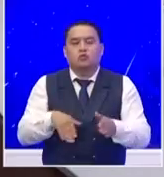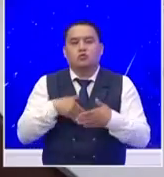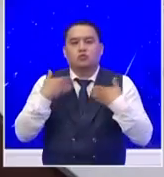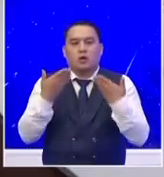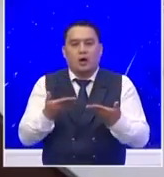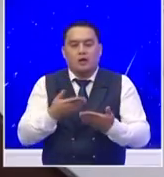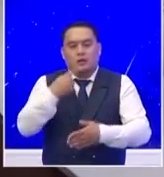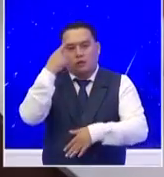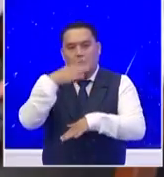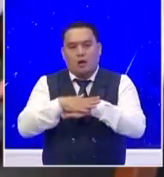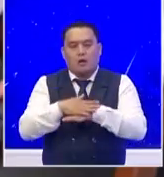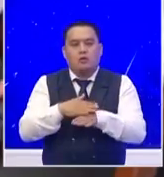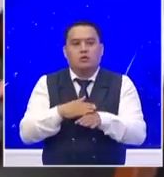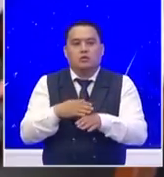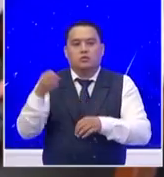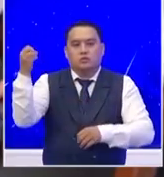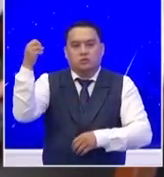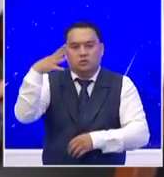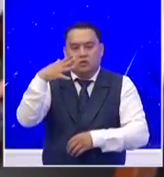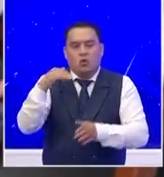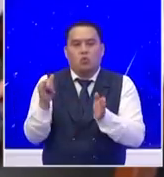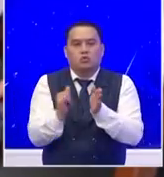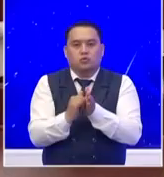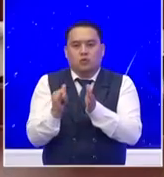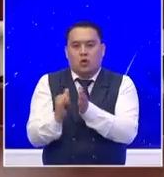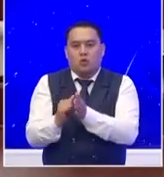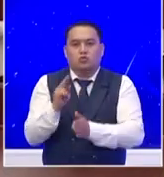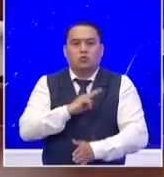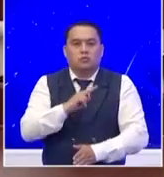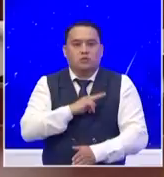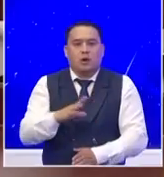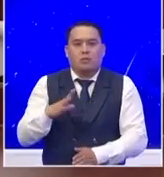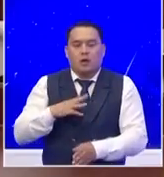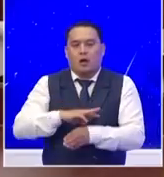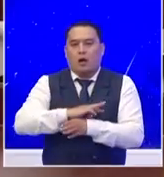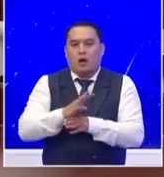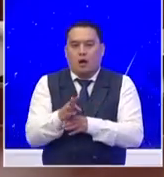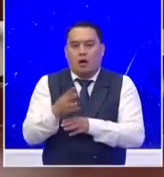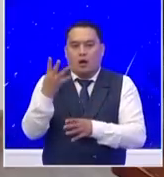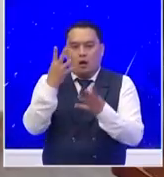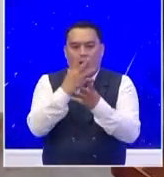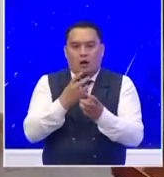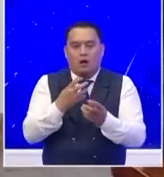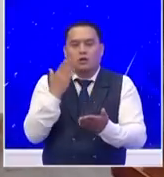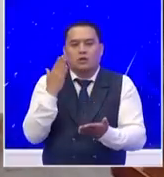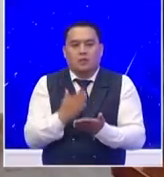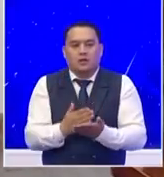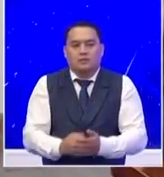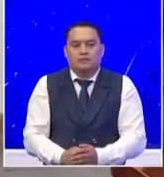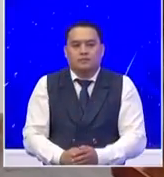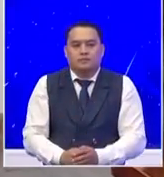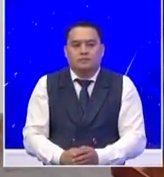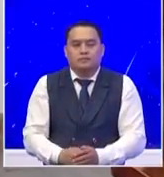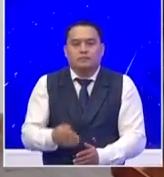орталығы көшелерін толыққанды жарықтандыру. Шонжыда бұл жұмыстар жүрген, бірақ қамтылмаған қараңғы тұстары көп. Біздің поселкада